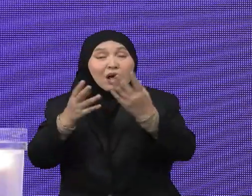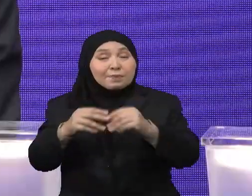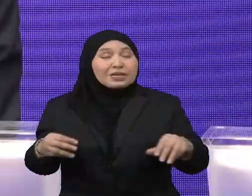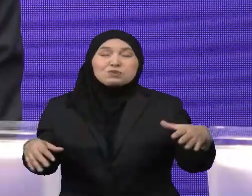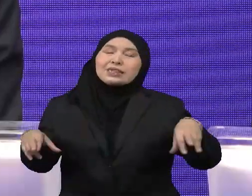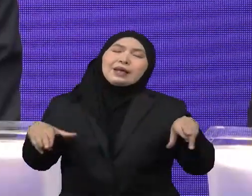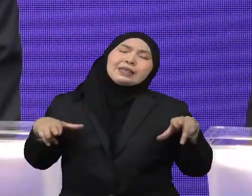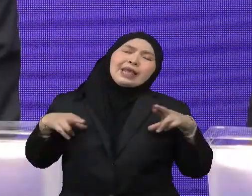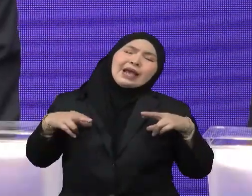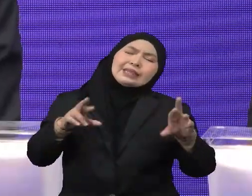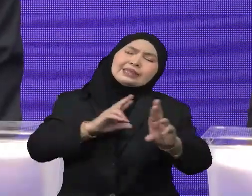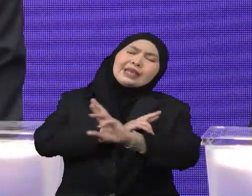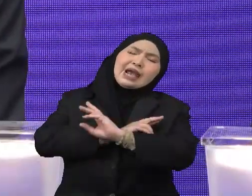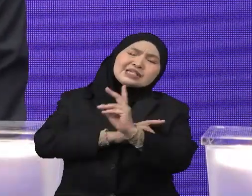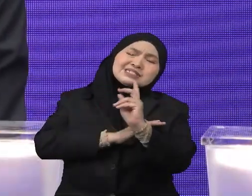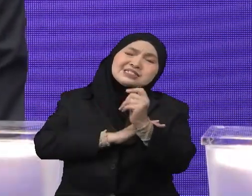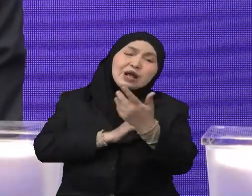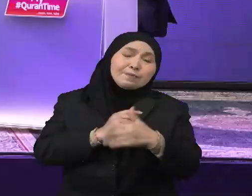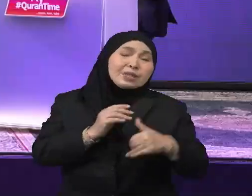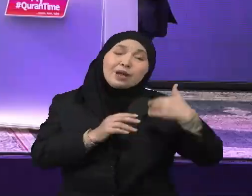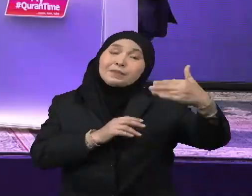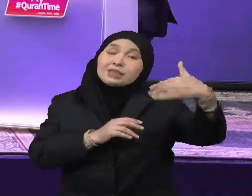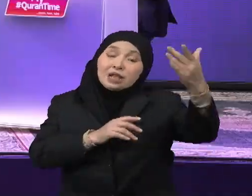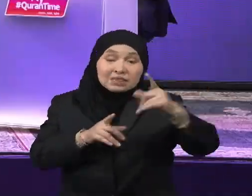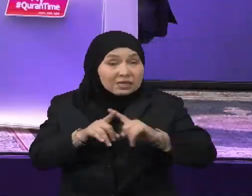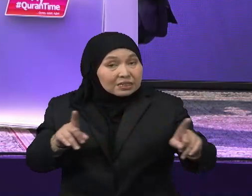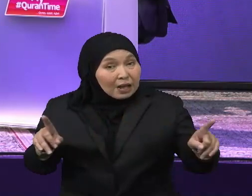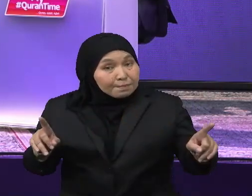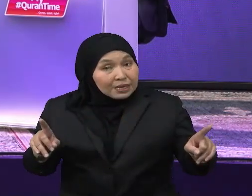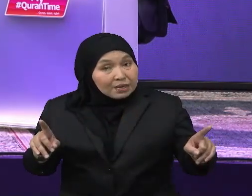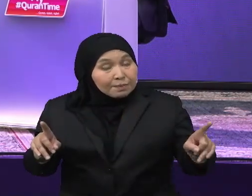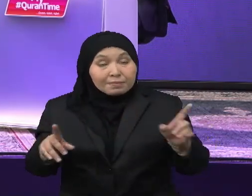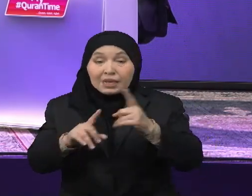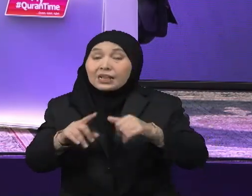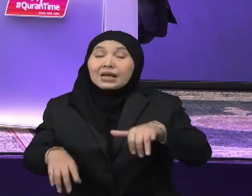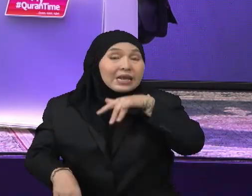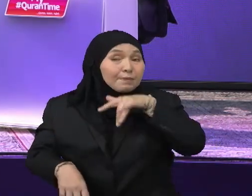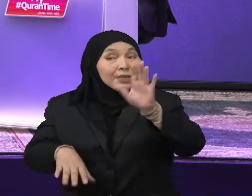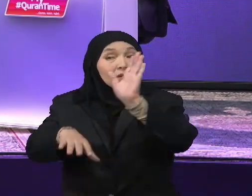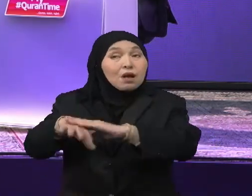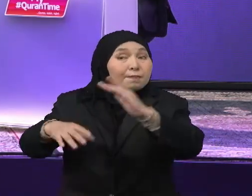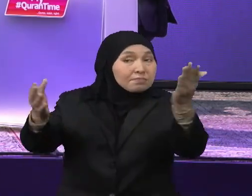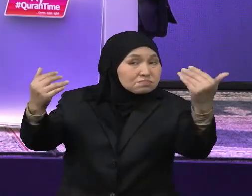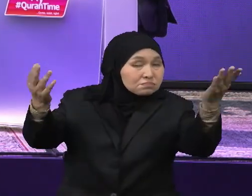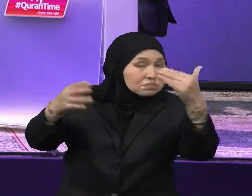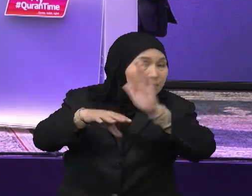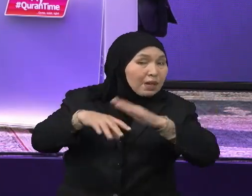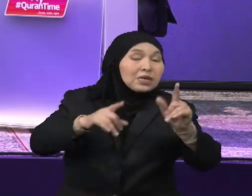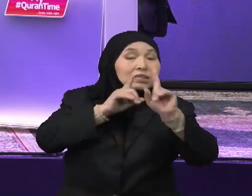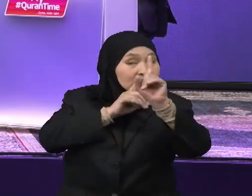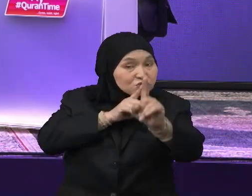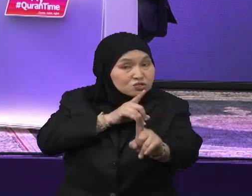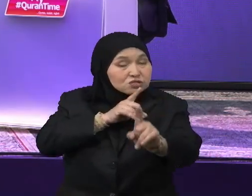pincin dulu kan Lihat dulu next time tetapi beda nabi memanggil itulah yang dijawab yang